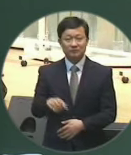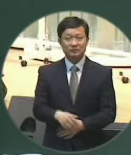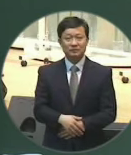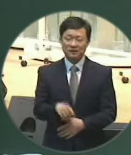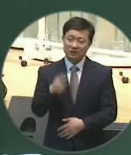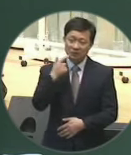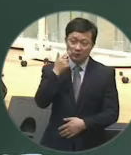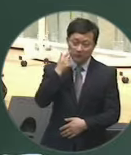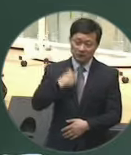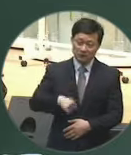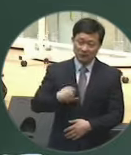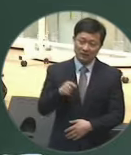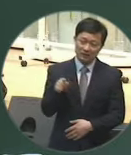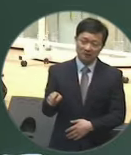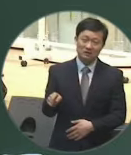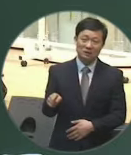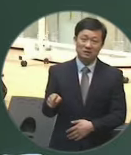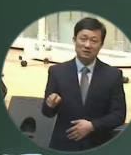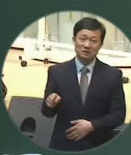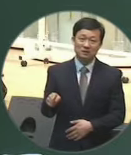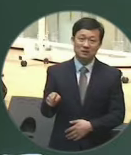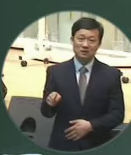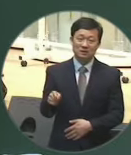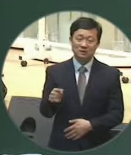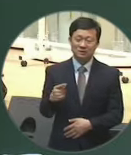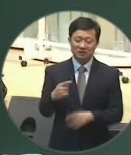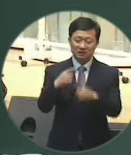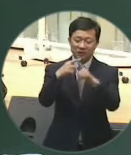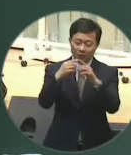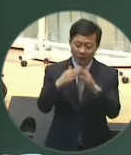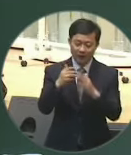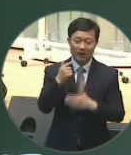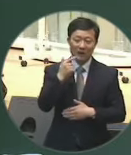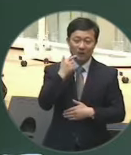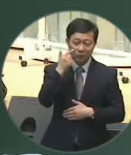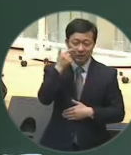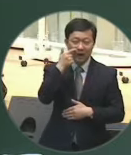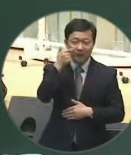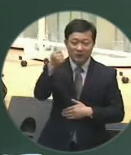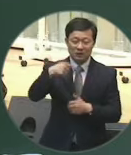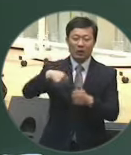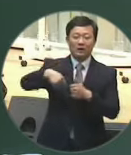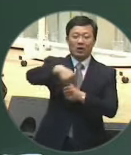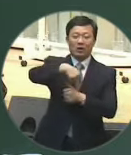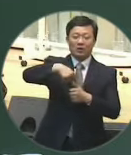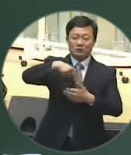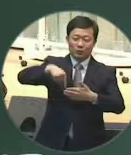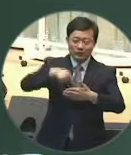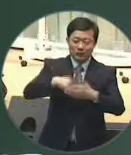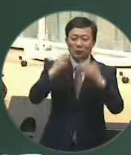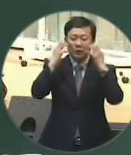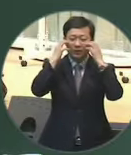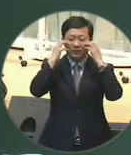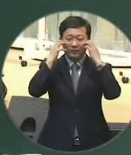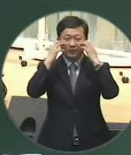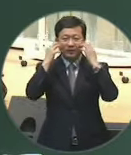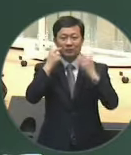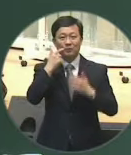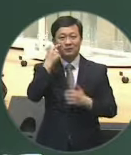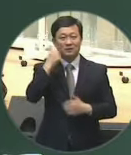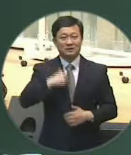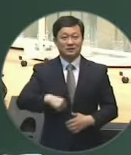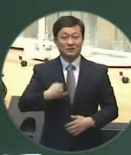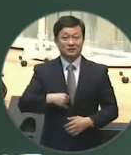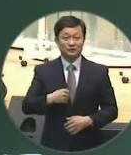근데 얘들은 그 많은 환경에 어려움을 당해요. But these kids are struggling with all those difficult environments.